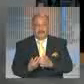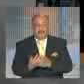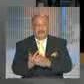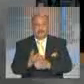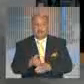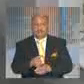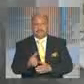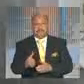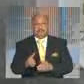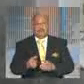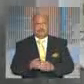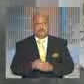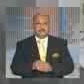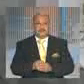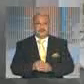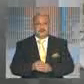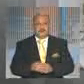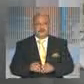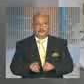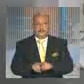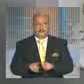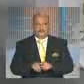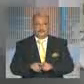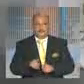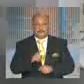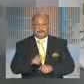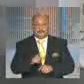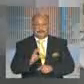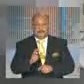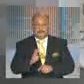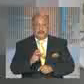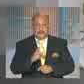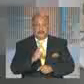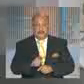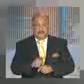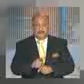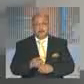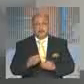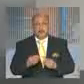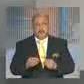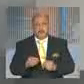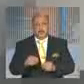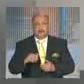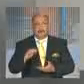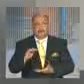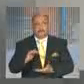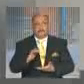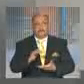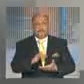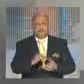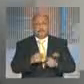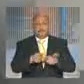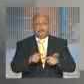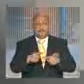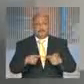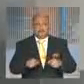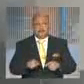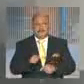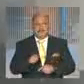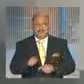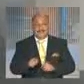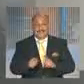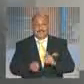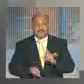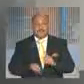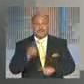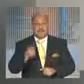المساحات البيولوجية، وأول بلد في العالم يقوم بتركيز مدرسة حقلية مختصة في الفلاحة البيولوجية، ولكن بعض الصعوبات